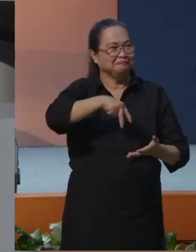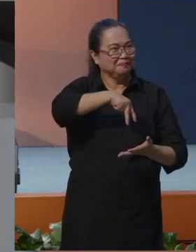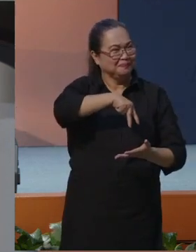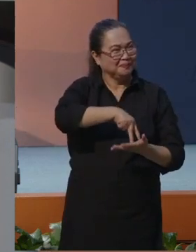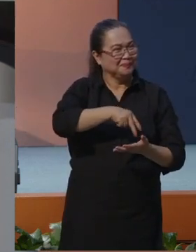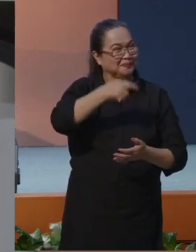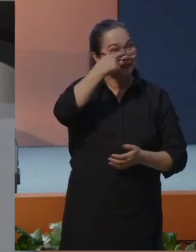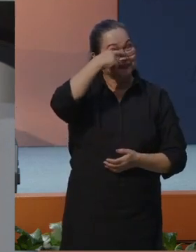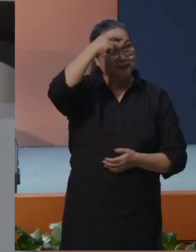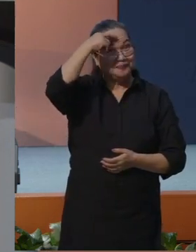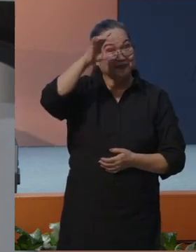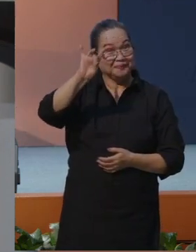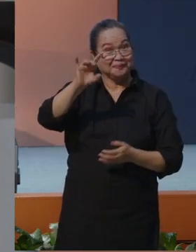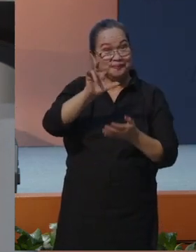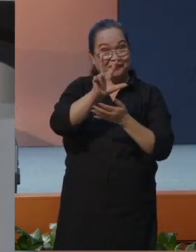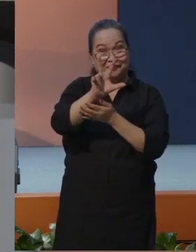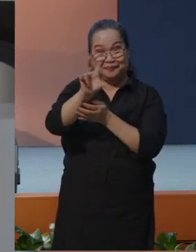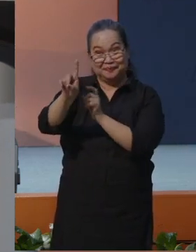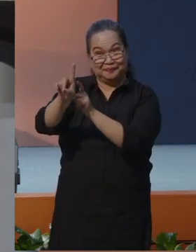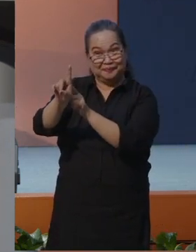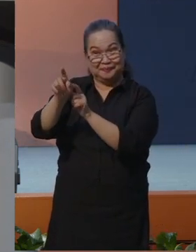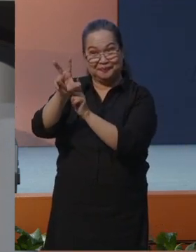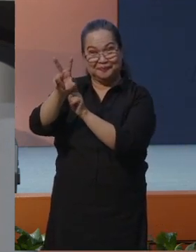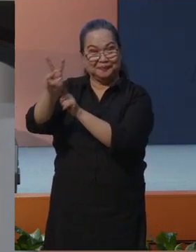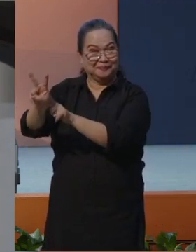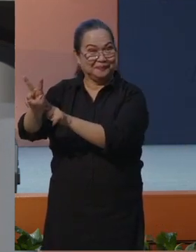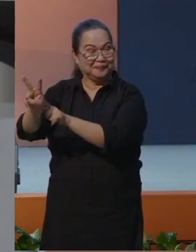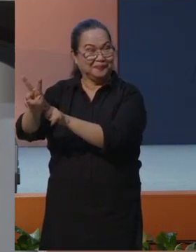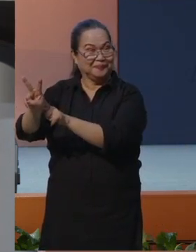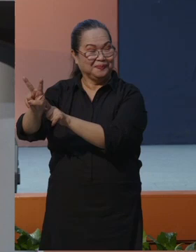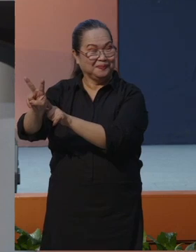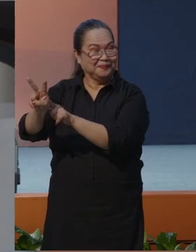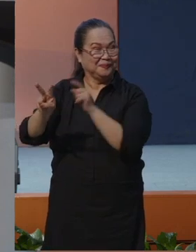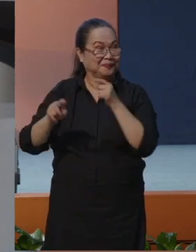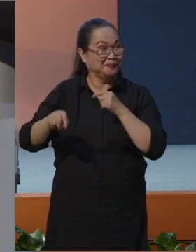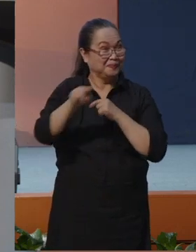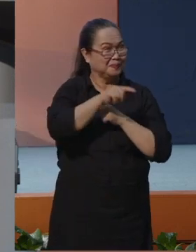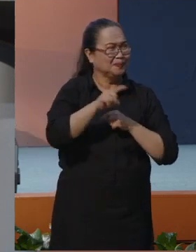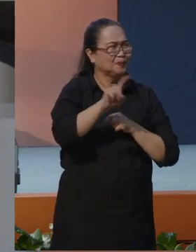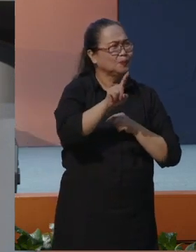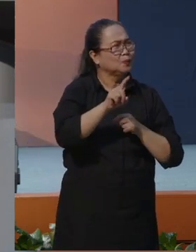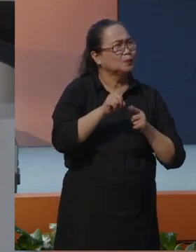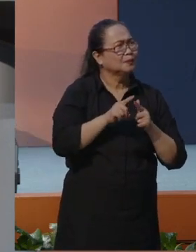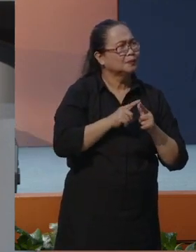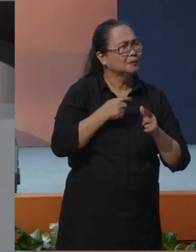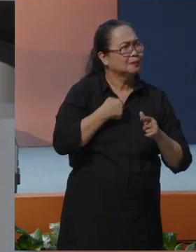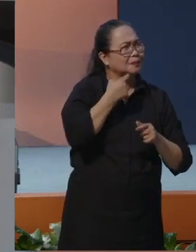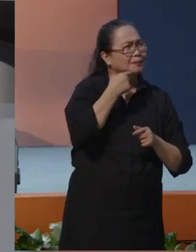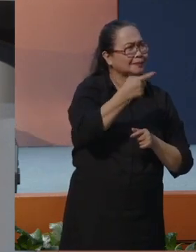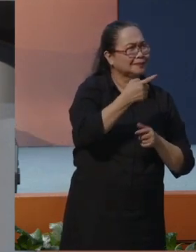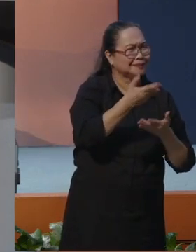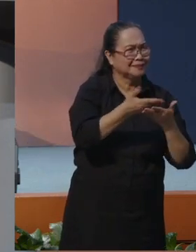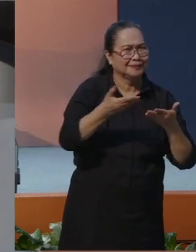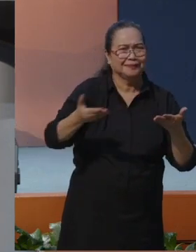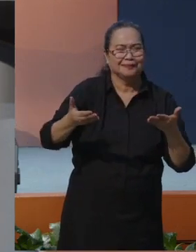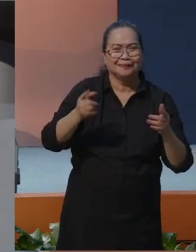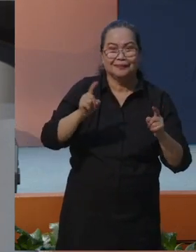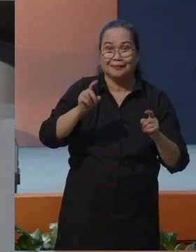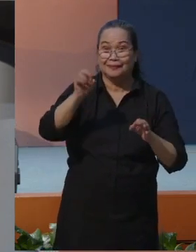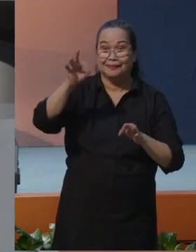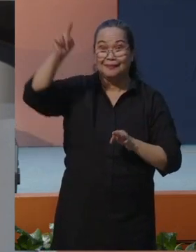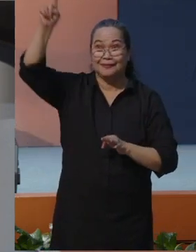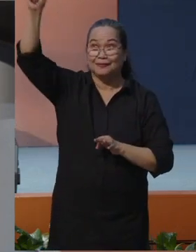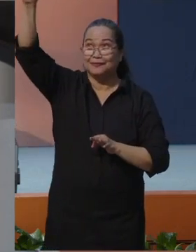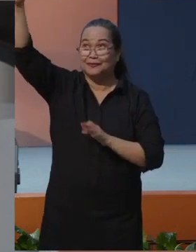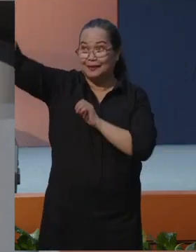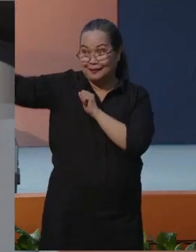Romans 8, 31 to 32. Ang sabi doon, what then shall we say to these things? If